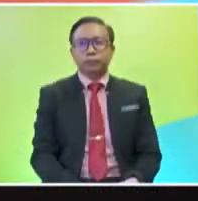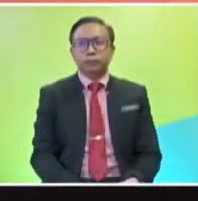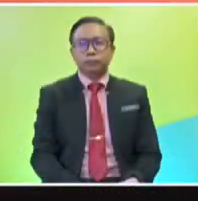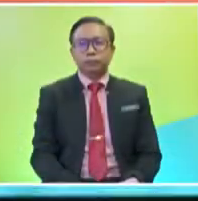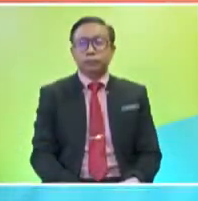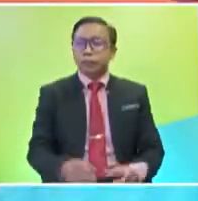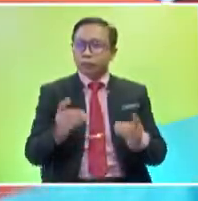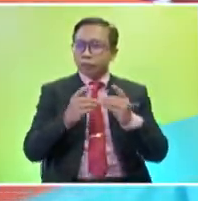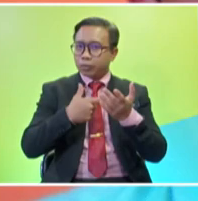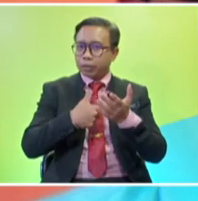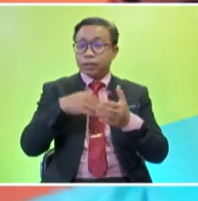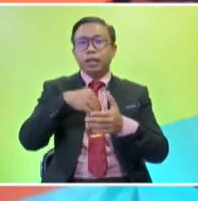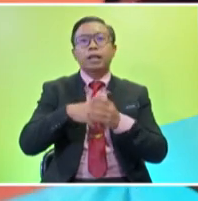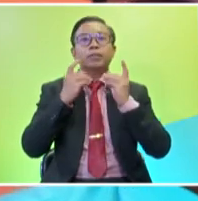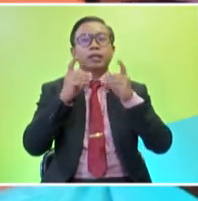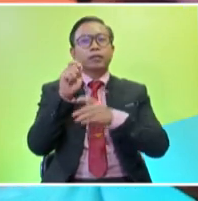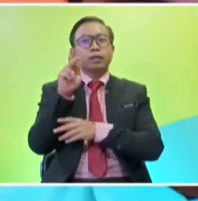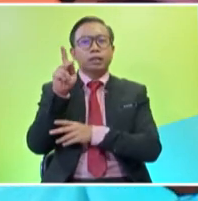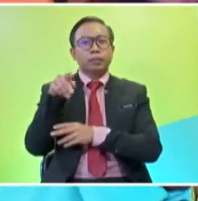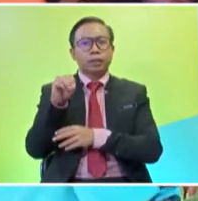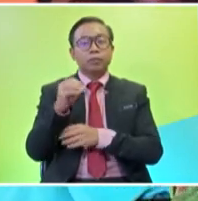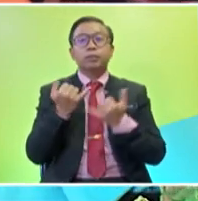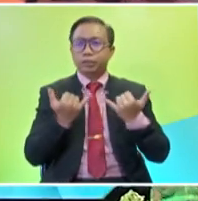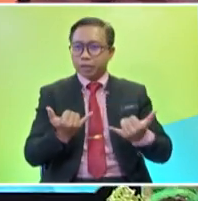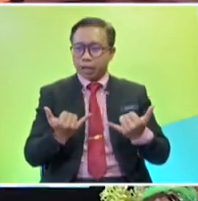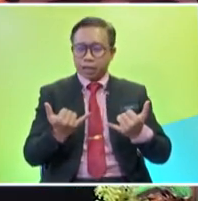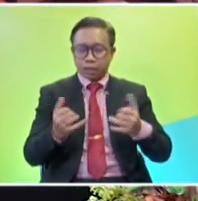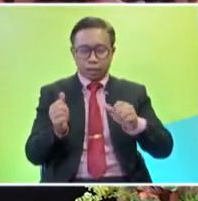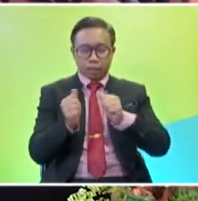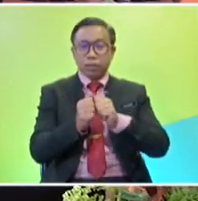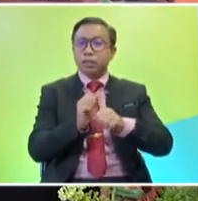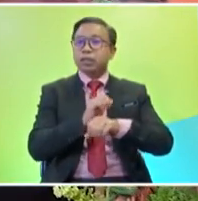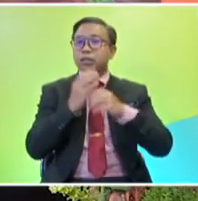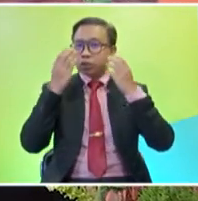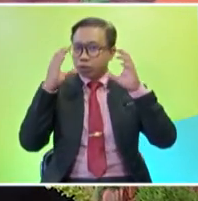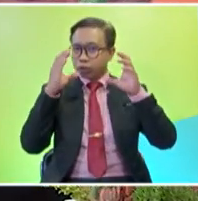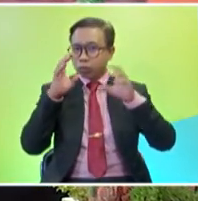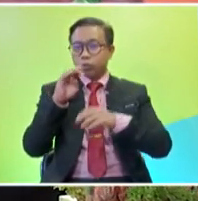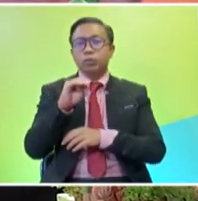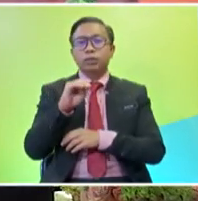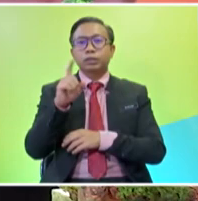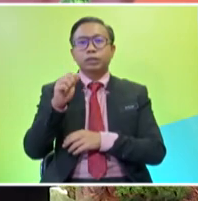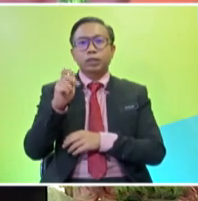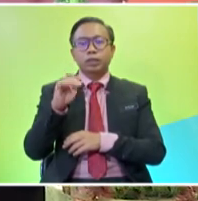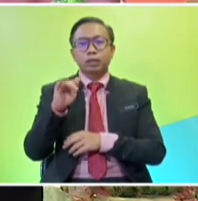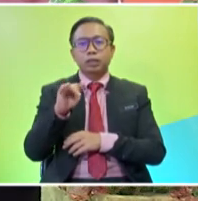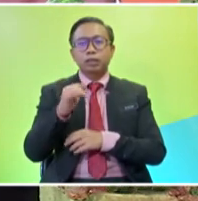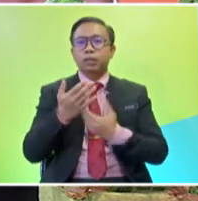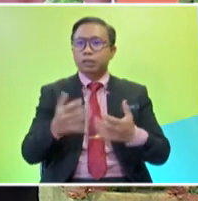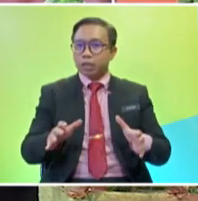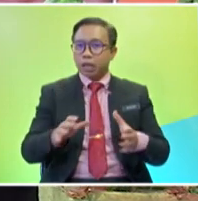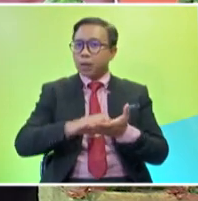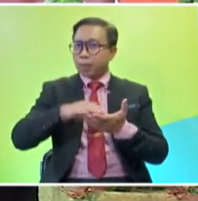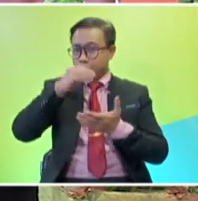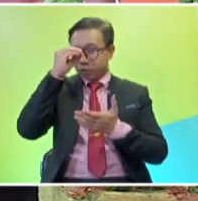bertemu kembali kita dalam direk TV cpmw sekarang informasi bersama dengan Cikgu teknologi Muhammad Zaki Said dimana kita sedang belajar mengenai